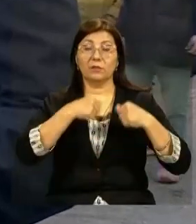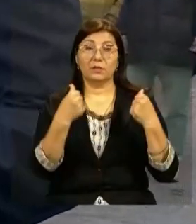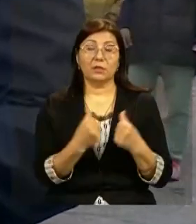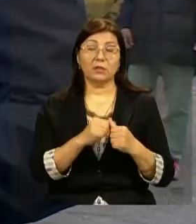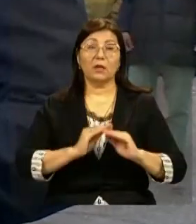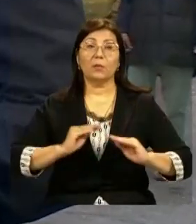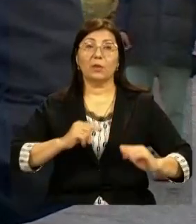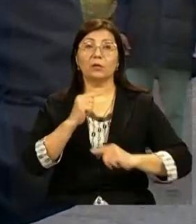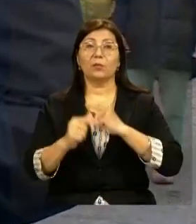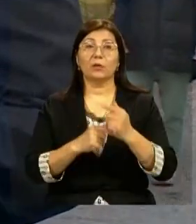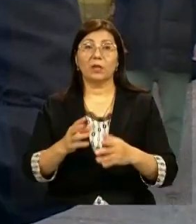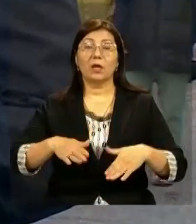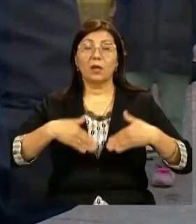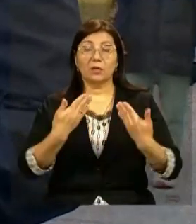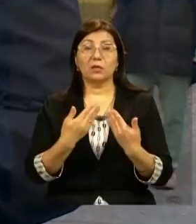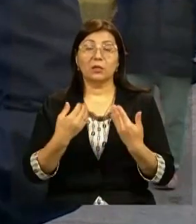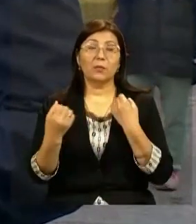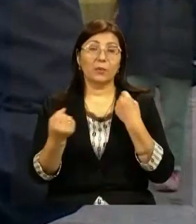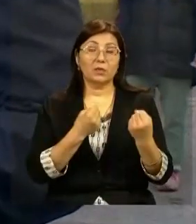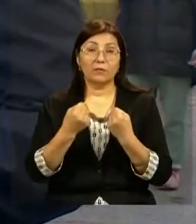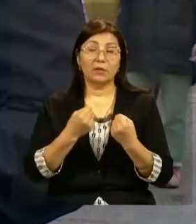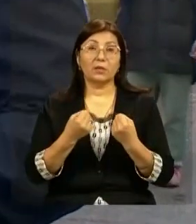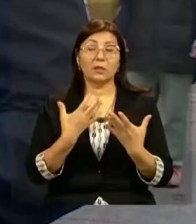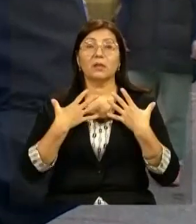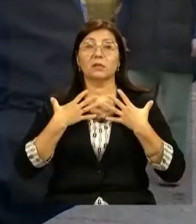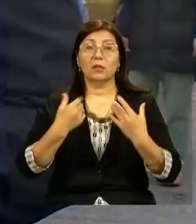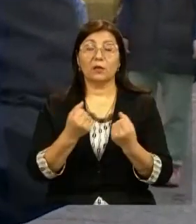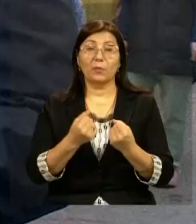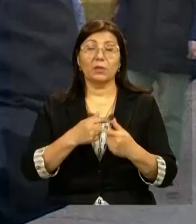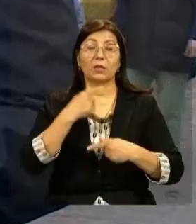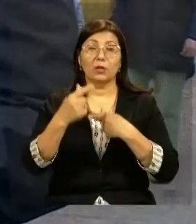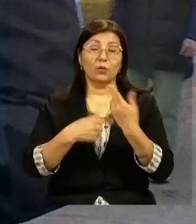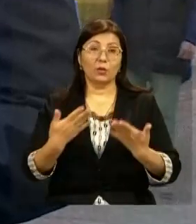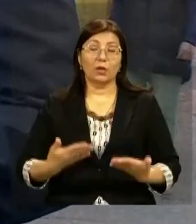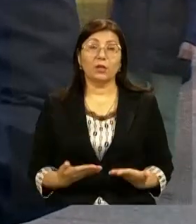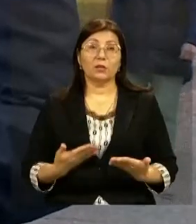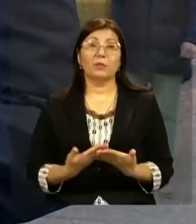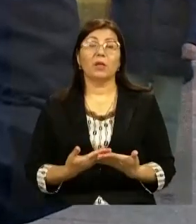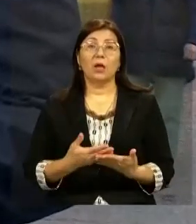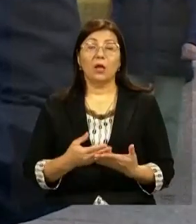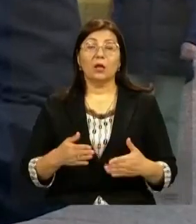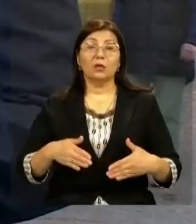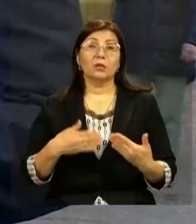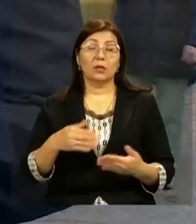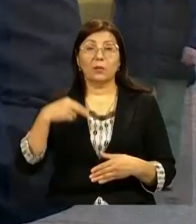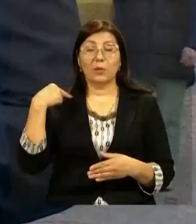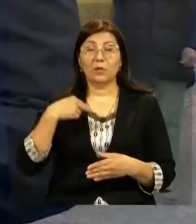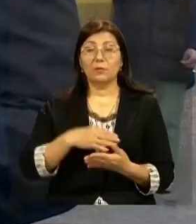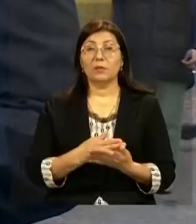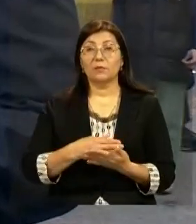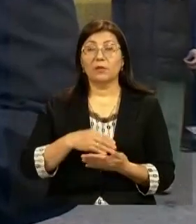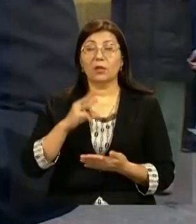потомков. Желаю вам крепости духа, здоровья и долгих лет жизни. С уважением, президент